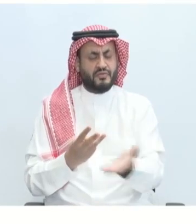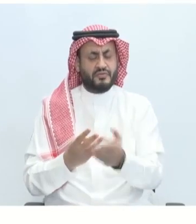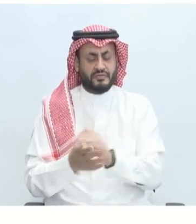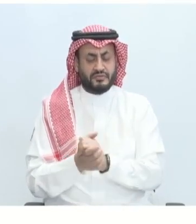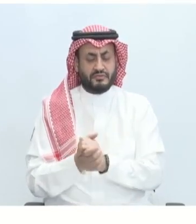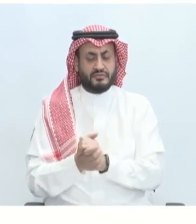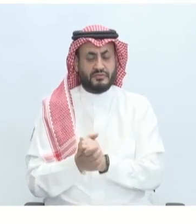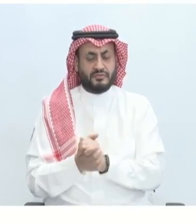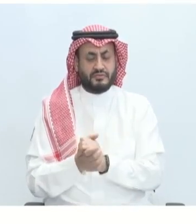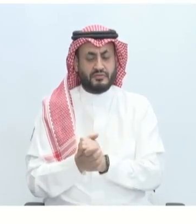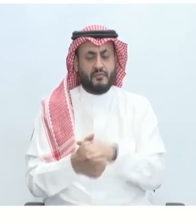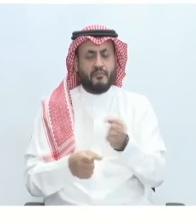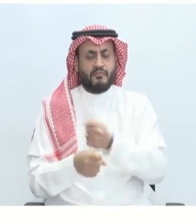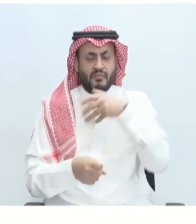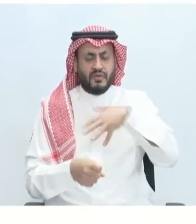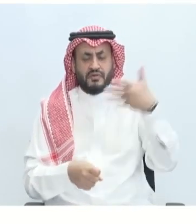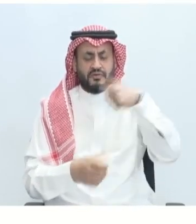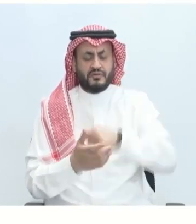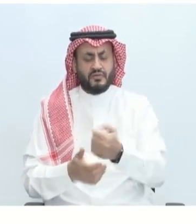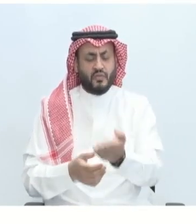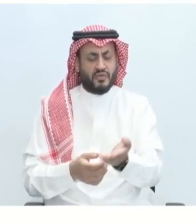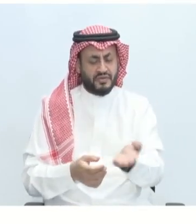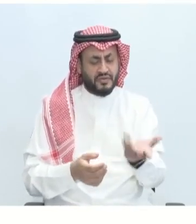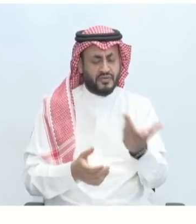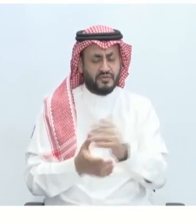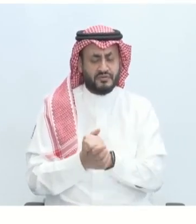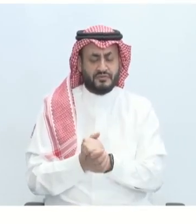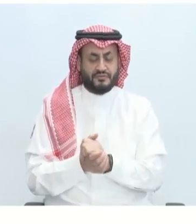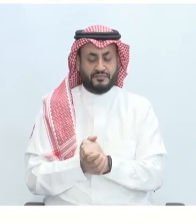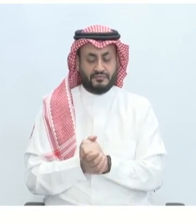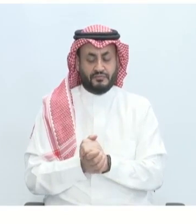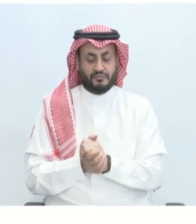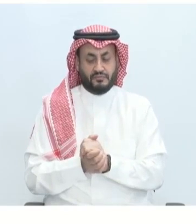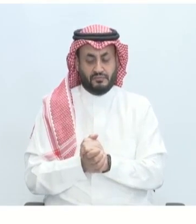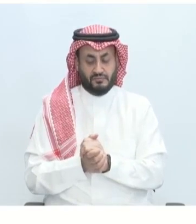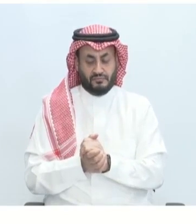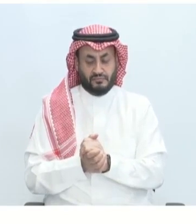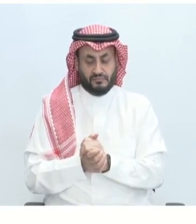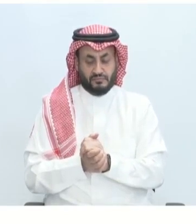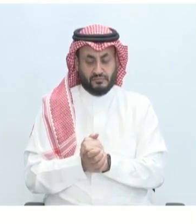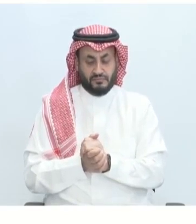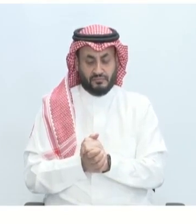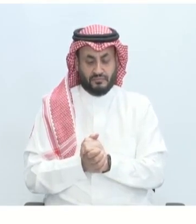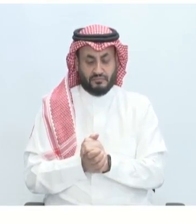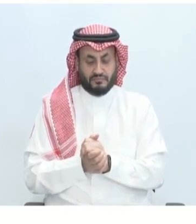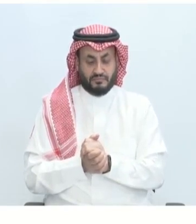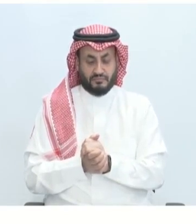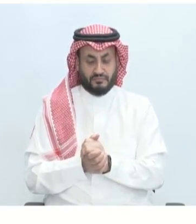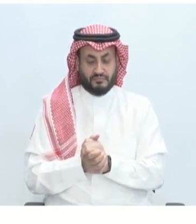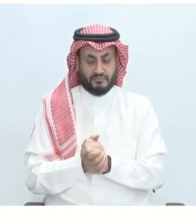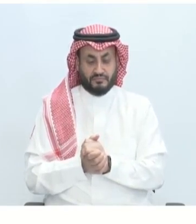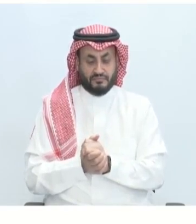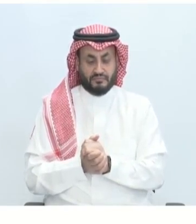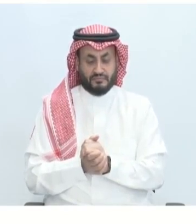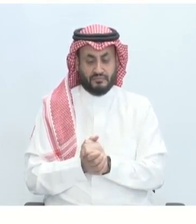هي الخيار الاول التبليغ والانذار الخيار الثاني الهدايه والجزاء والحساب الخيار الثالث